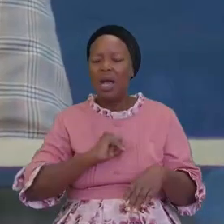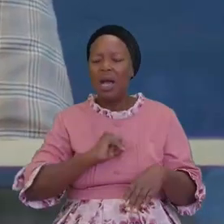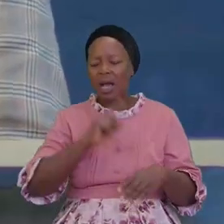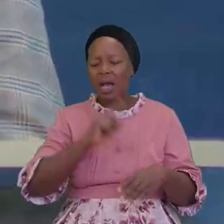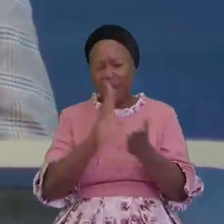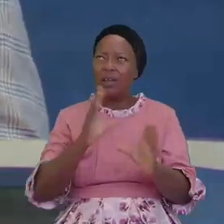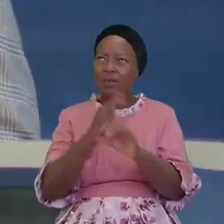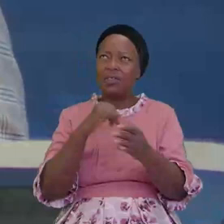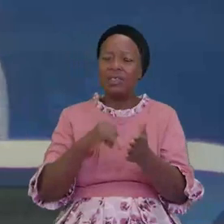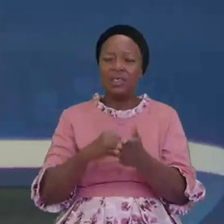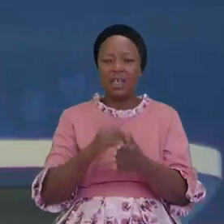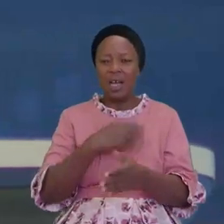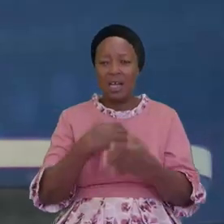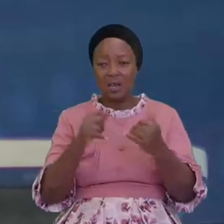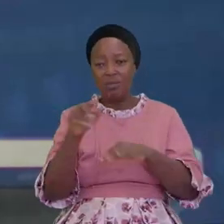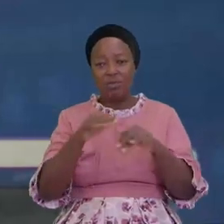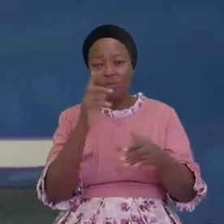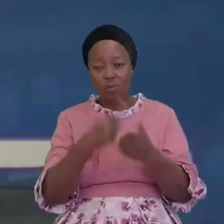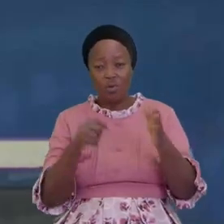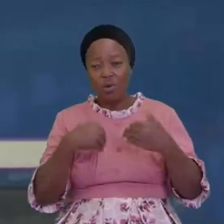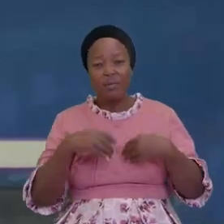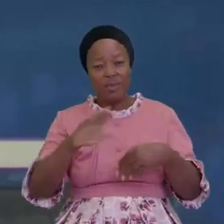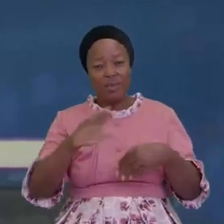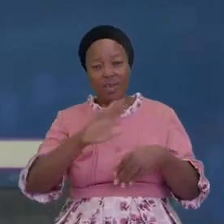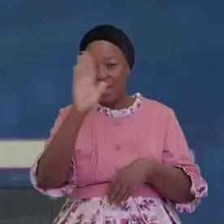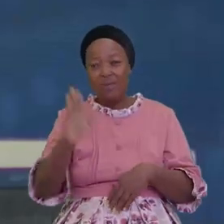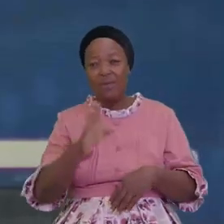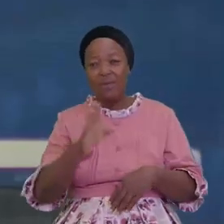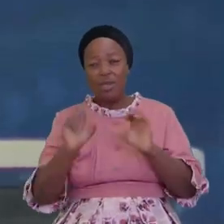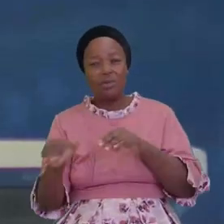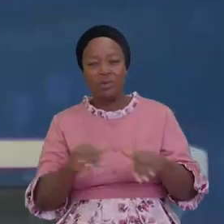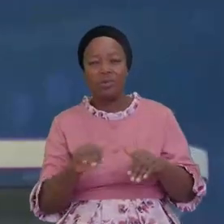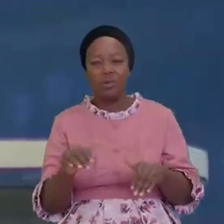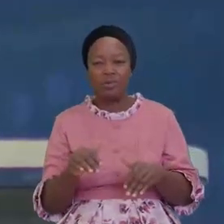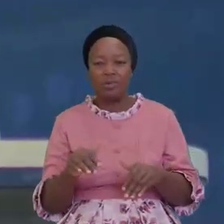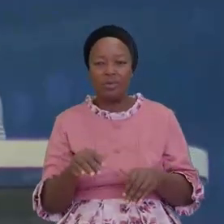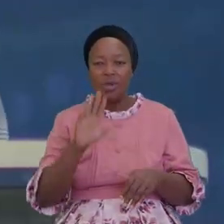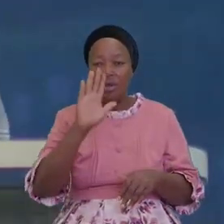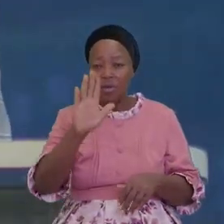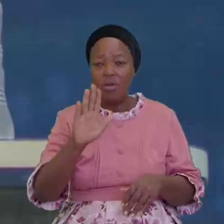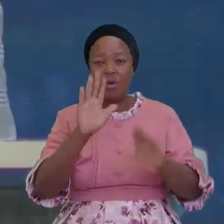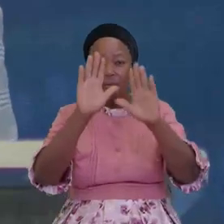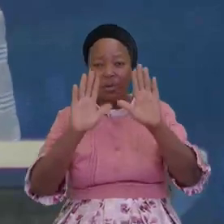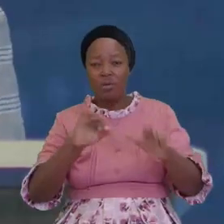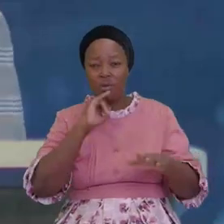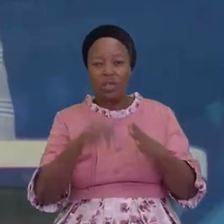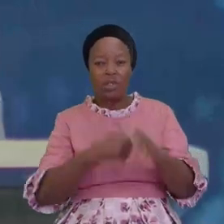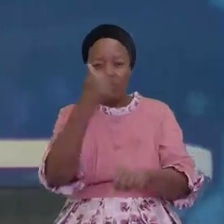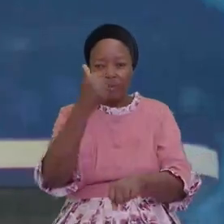Je crois. Je l'ai reçu. Maintenant, fais ce que tu n'arrivais pas à faire avant.